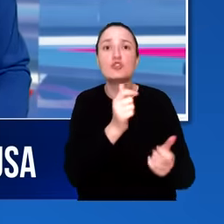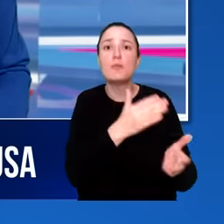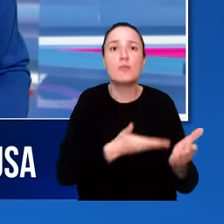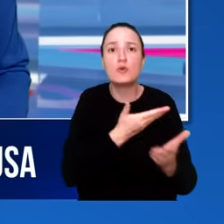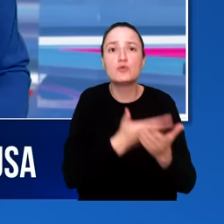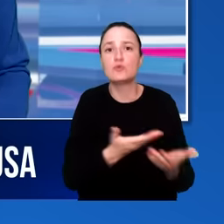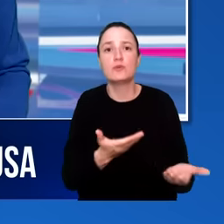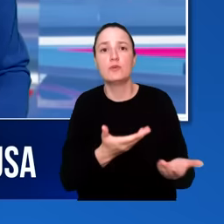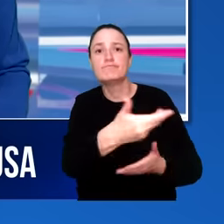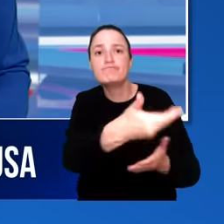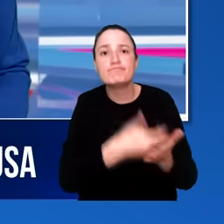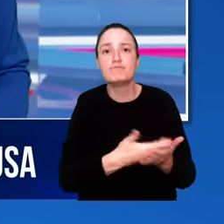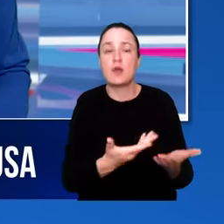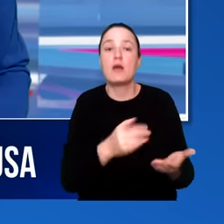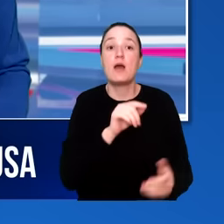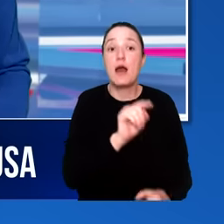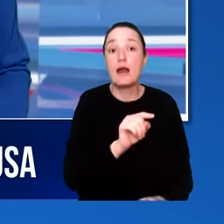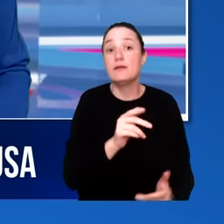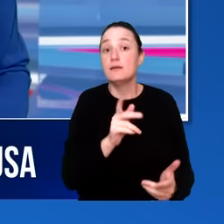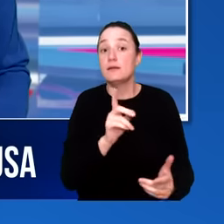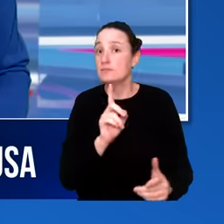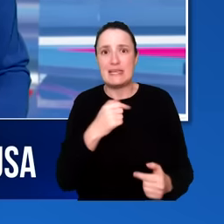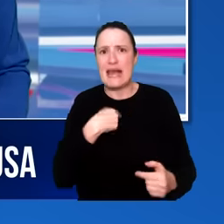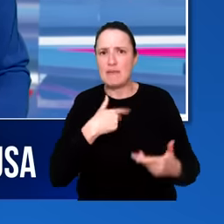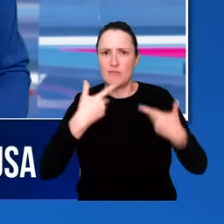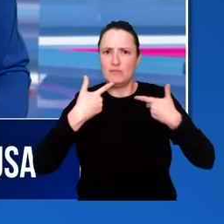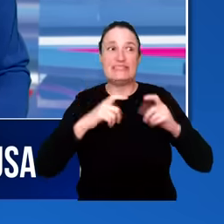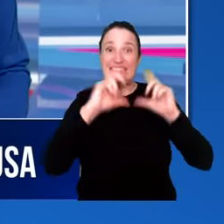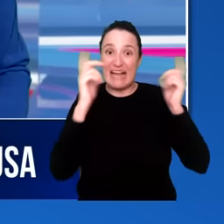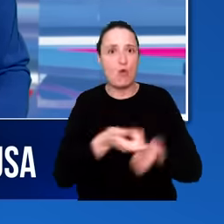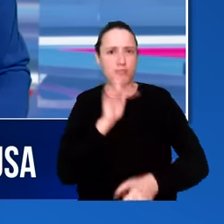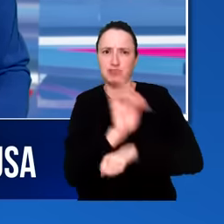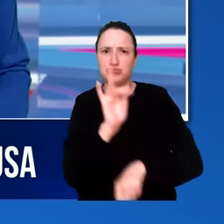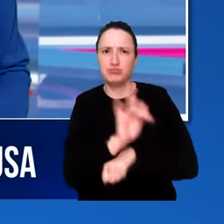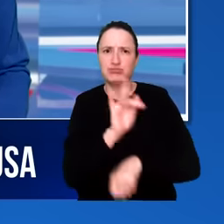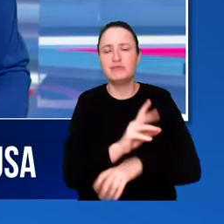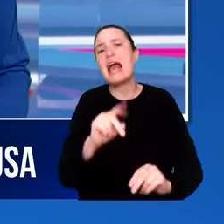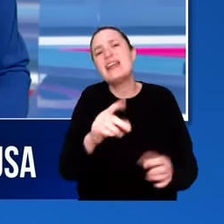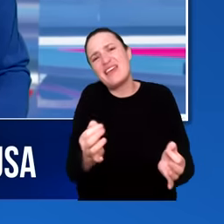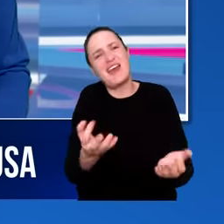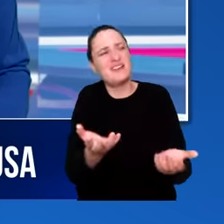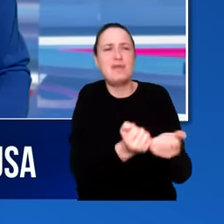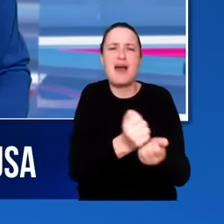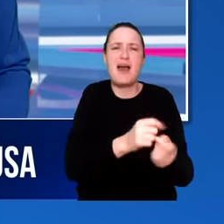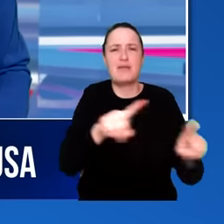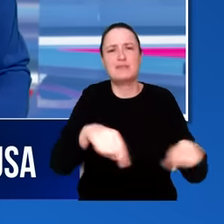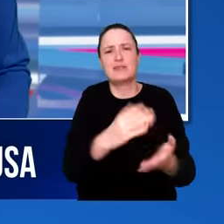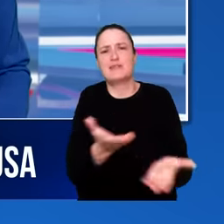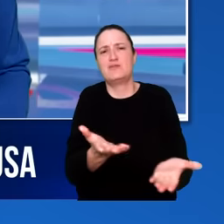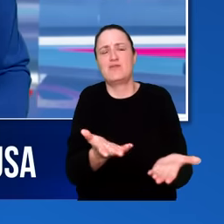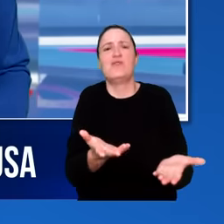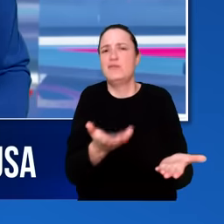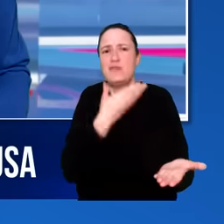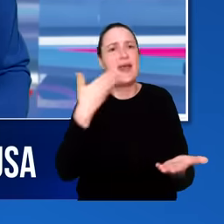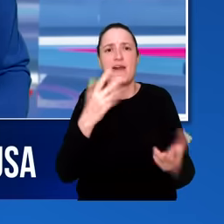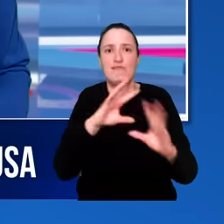negocjować jakieś zapisy. I całkowicie bym tego nie odrzucał, natomiast dzisiaj jest to całkowicie na papierze i na zasadach, które są niedopowiedziane, a to oznacza, że